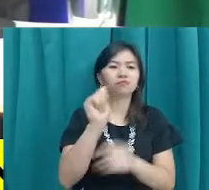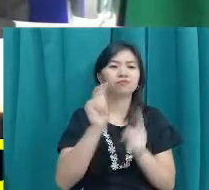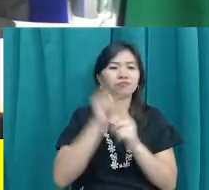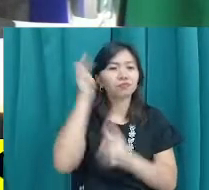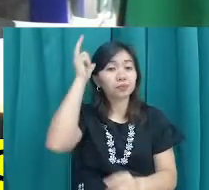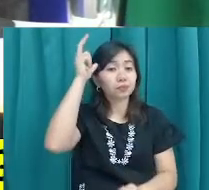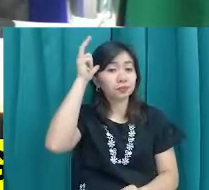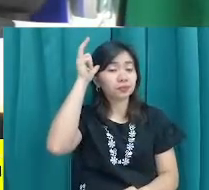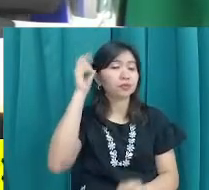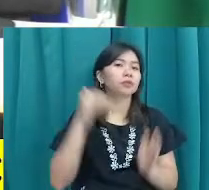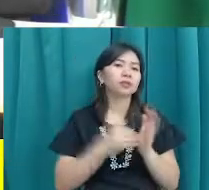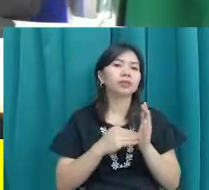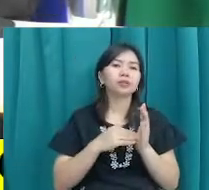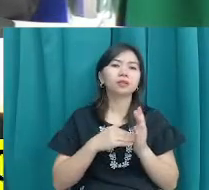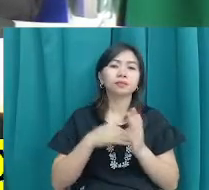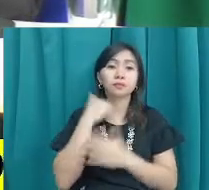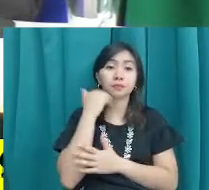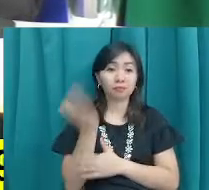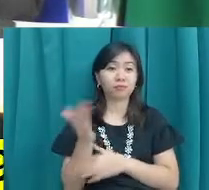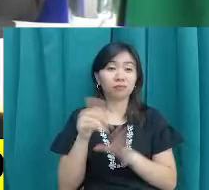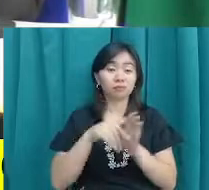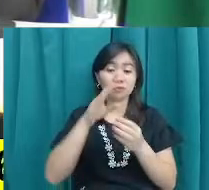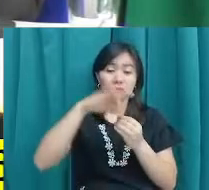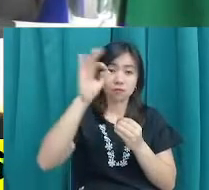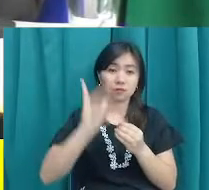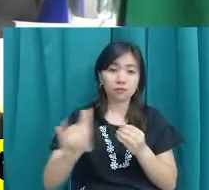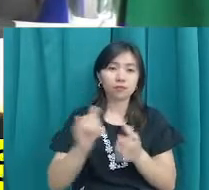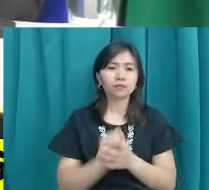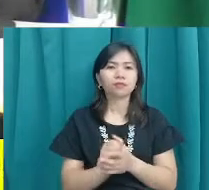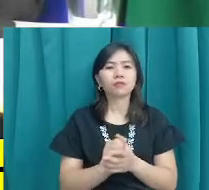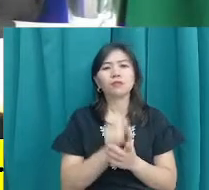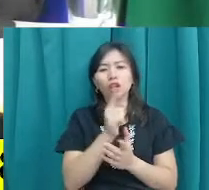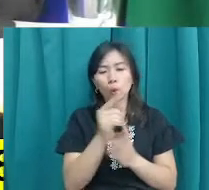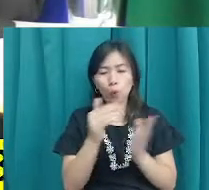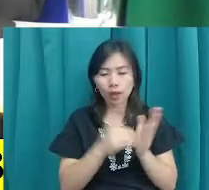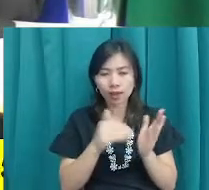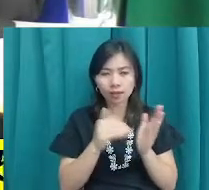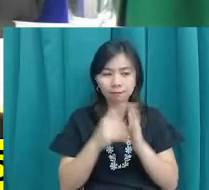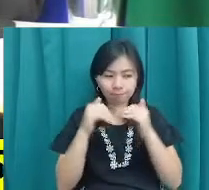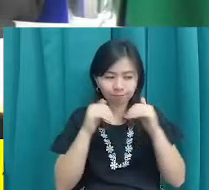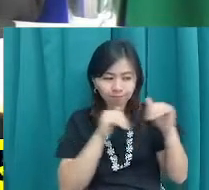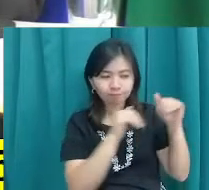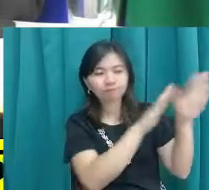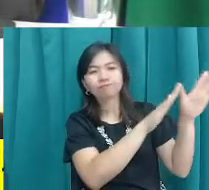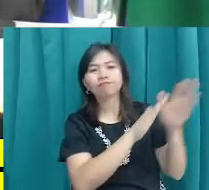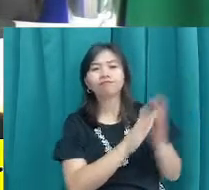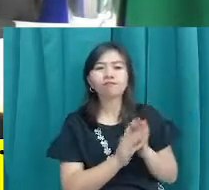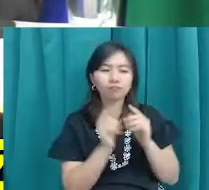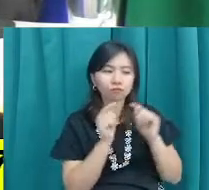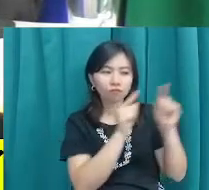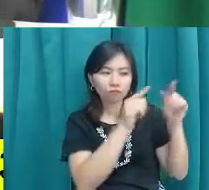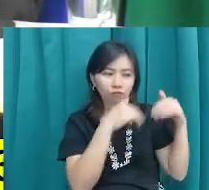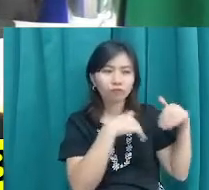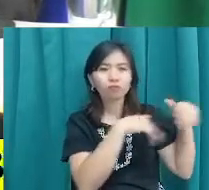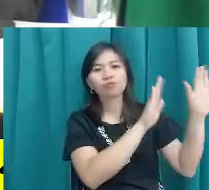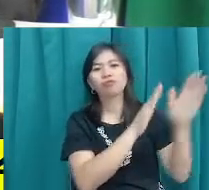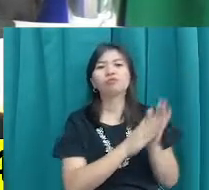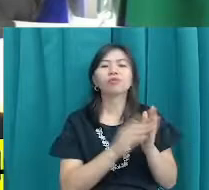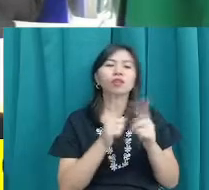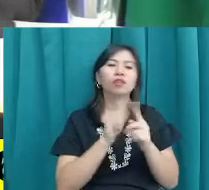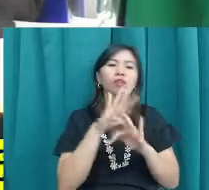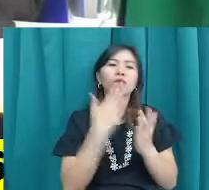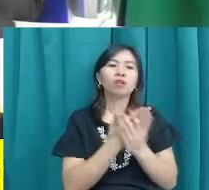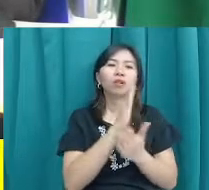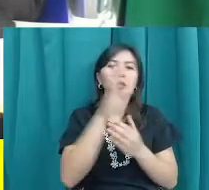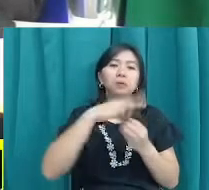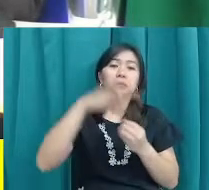pag sinasabi kong pagpapakamatay spiritual, yung totaling mawawala ka sa iyong spiritual activity. Yeah, that's right. Alam mo,